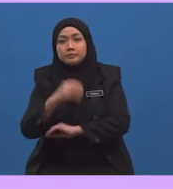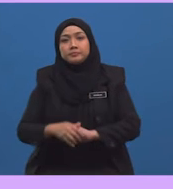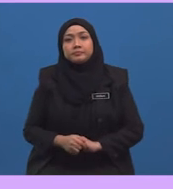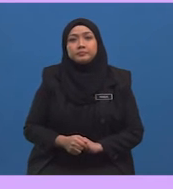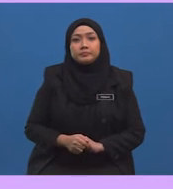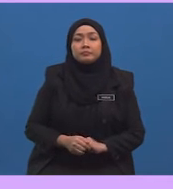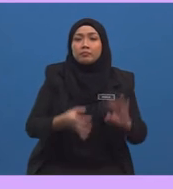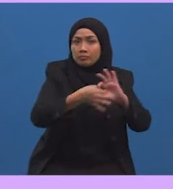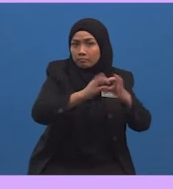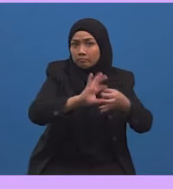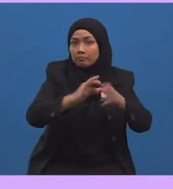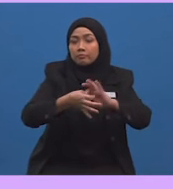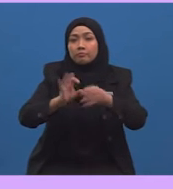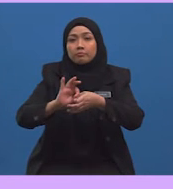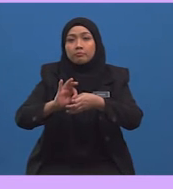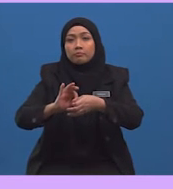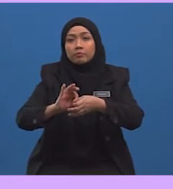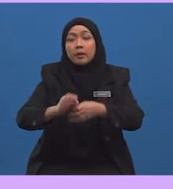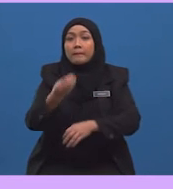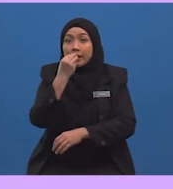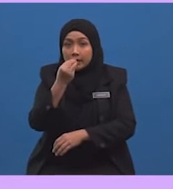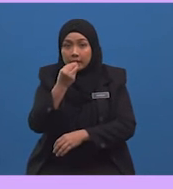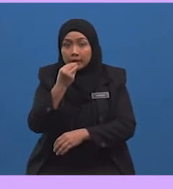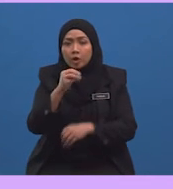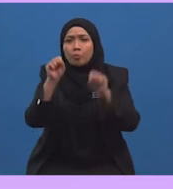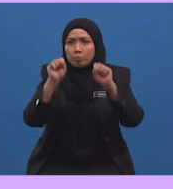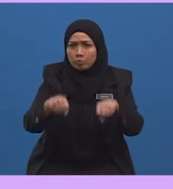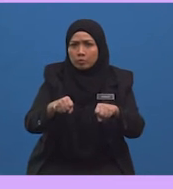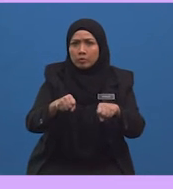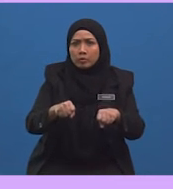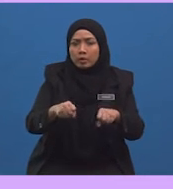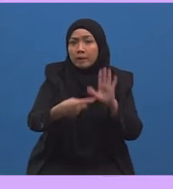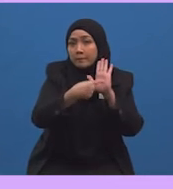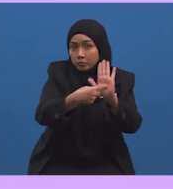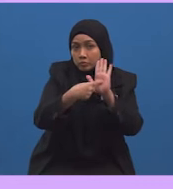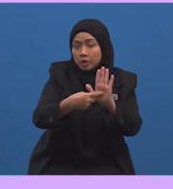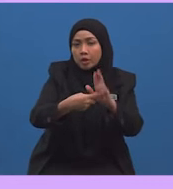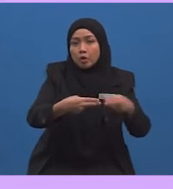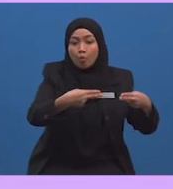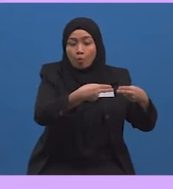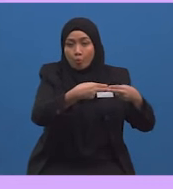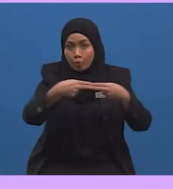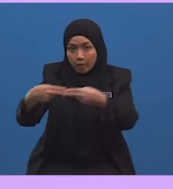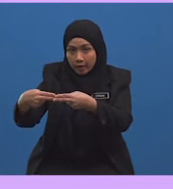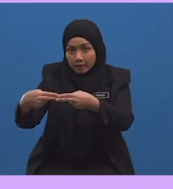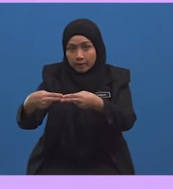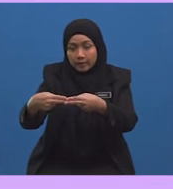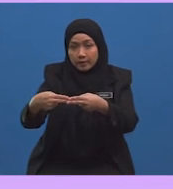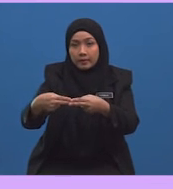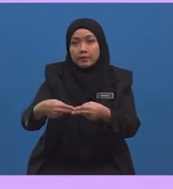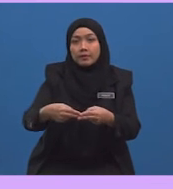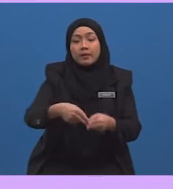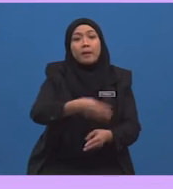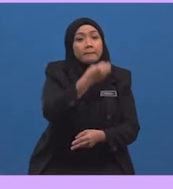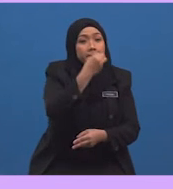Rantai makanan boleh digunakan untuk menunjukkan hubungan pemakanan antara organisma. Lihat slide